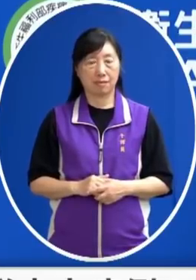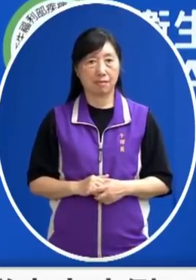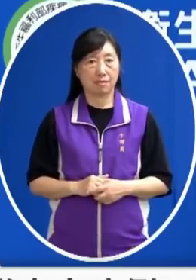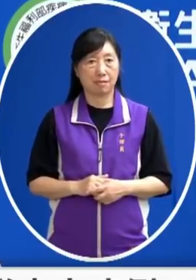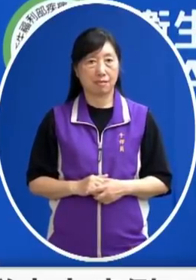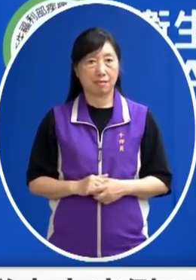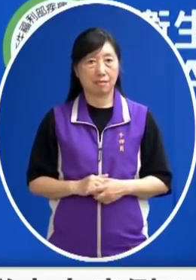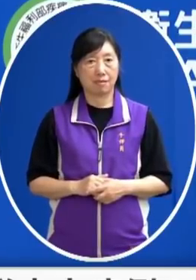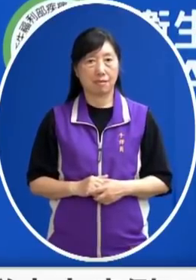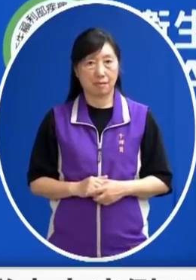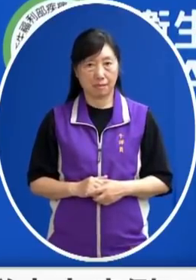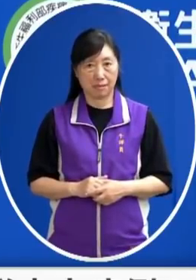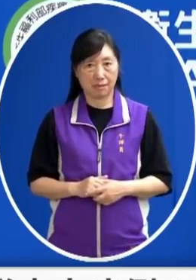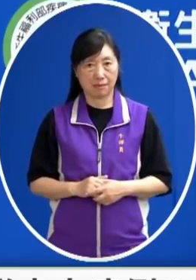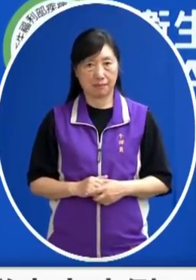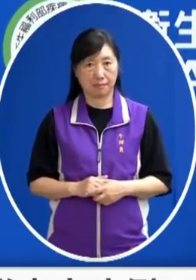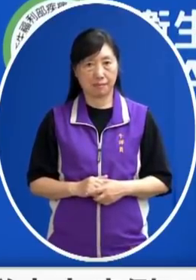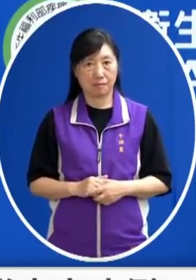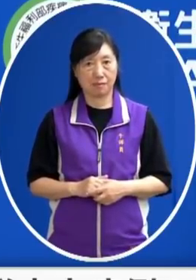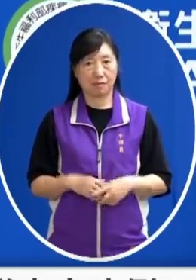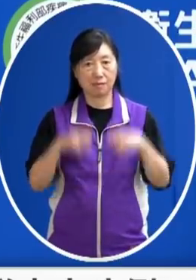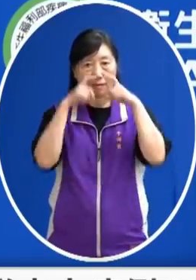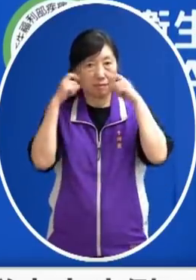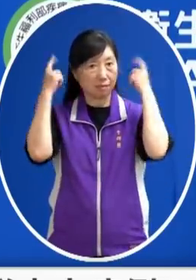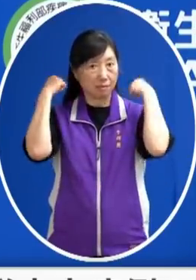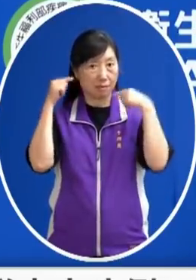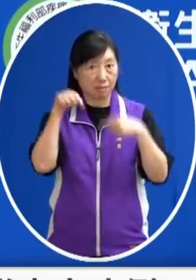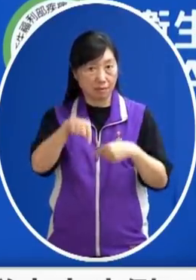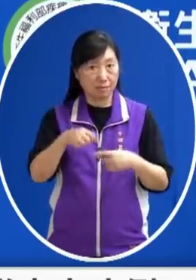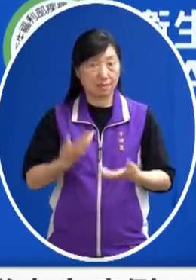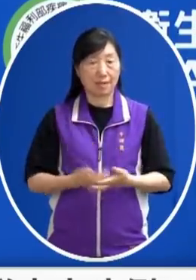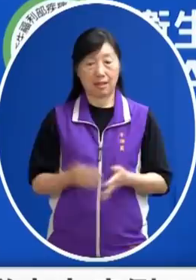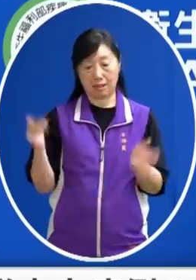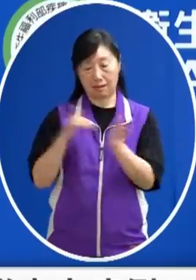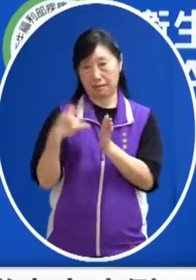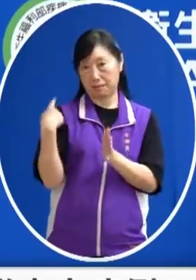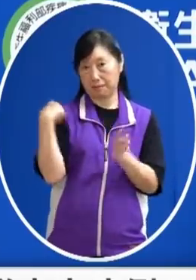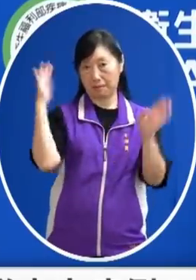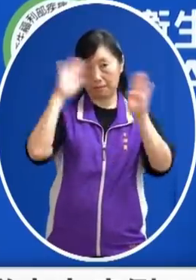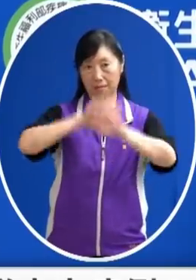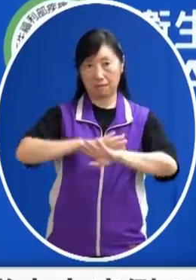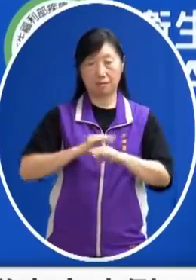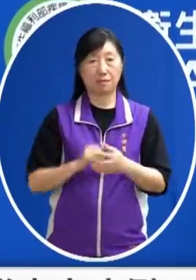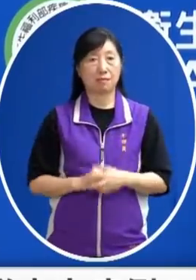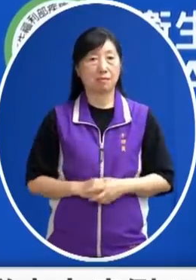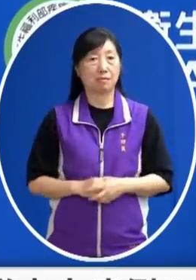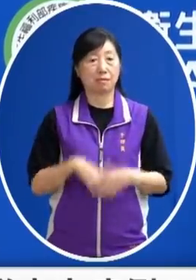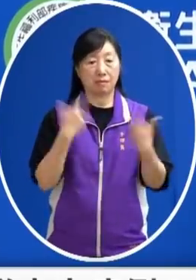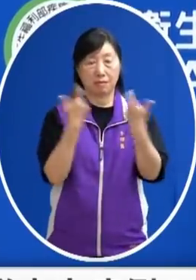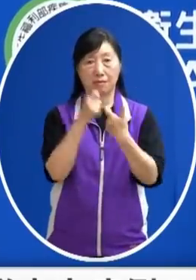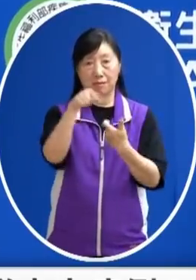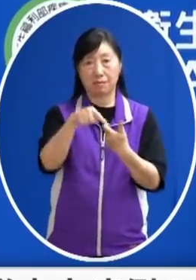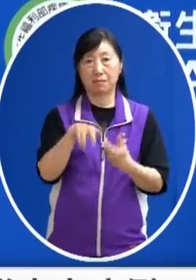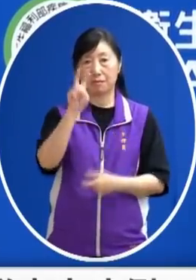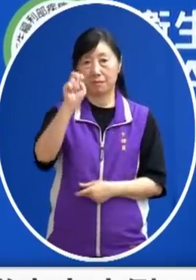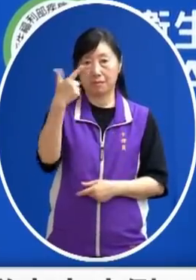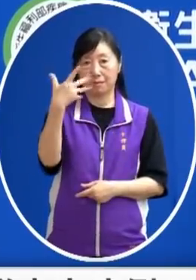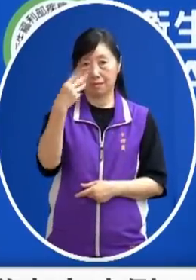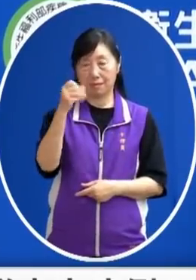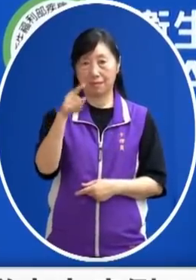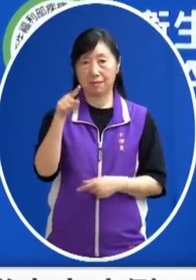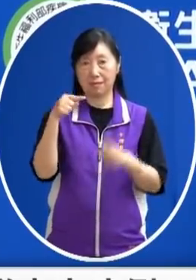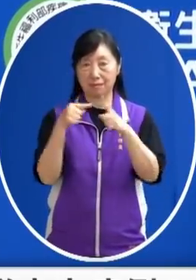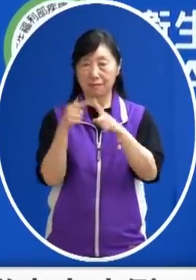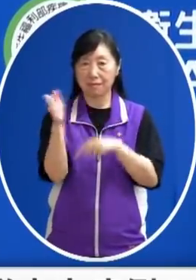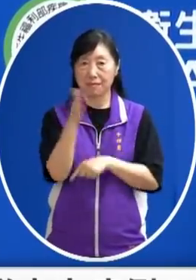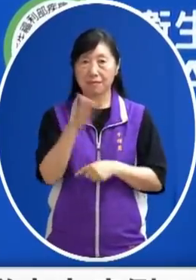好，那那个在口罩。我们到昨天晚上哈，响应的人哈有26万多，好，